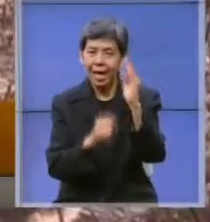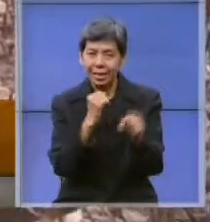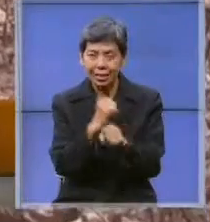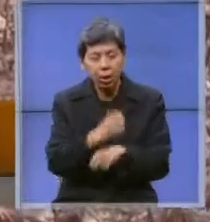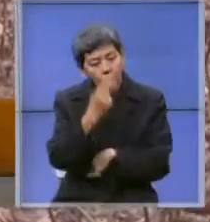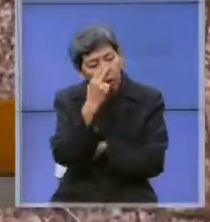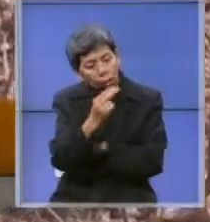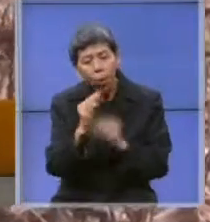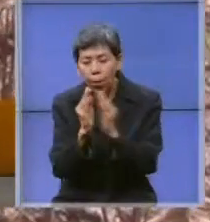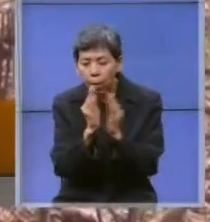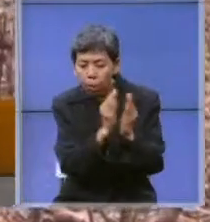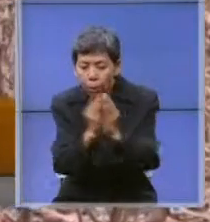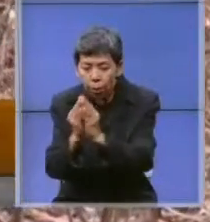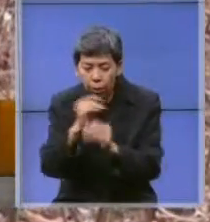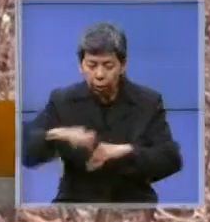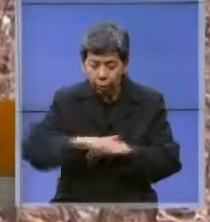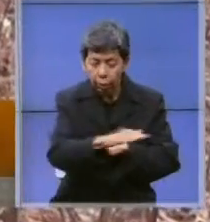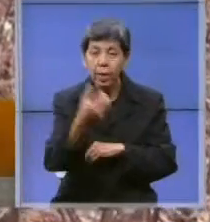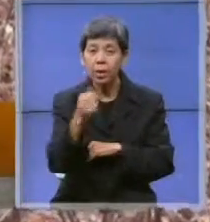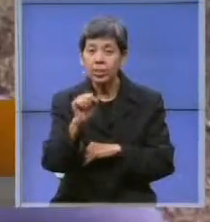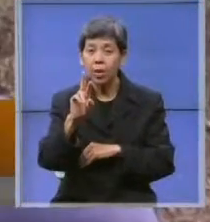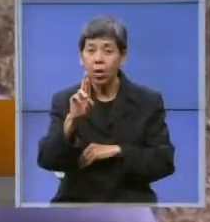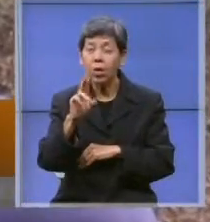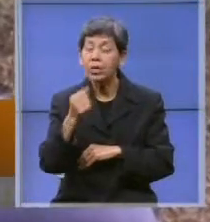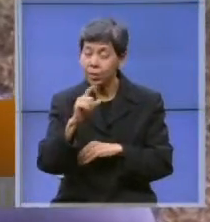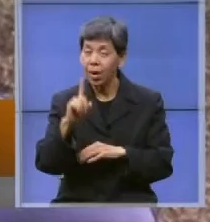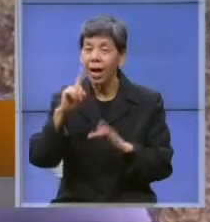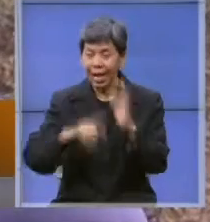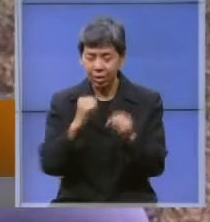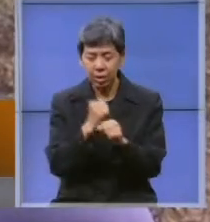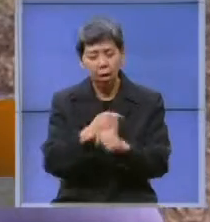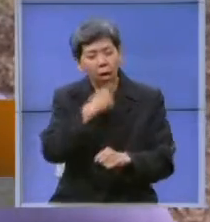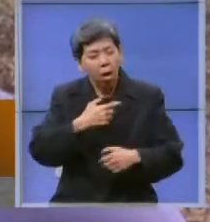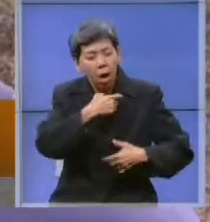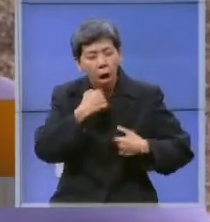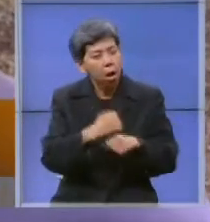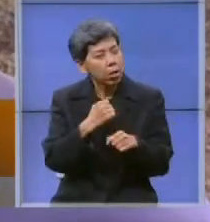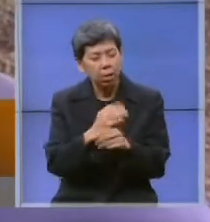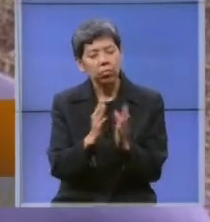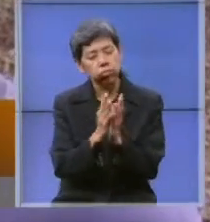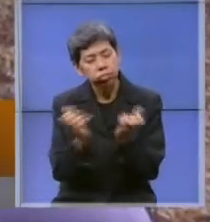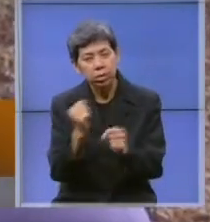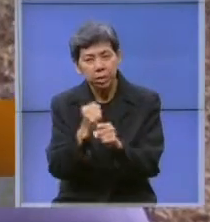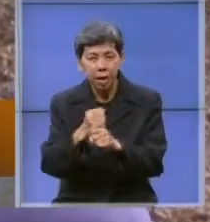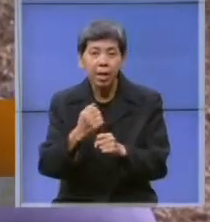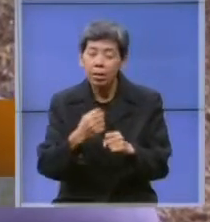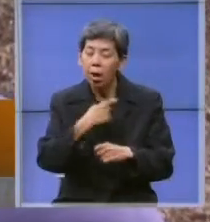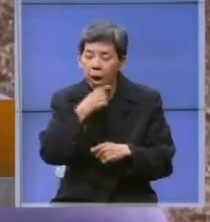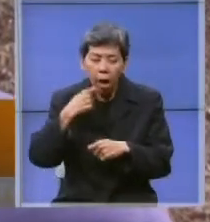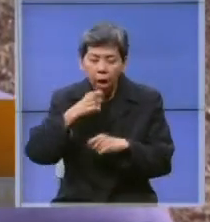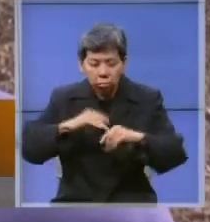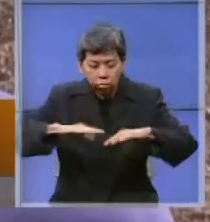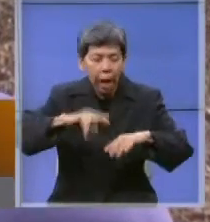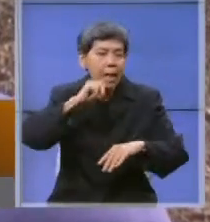ทุ่งนาบัวของตนเองเนื้อที่ประมาณ12ไร่ซึ่งขณะนี้กำลังถูกภัยแล้งคุกคามอย่างรุนแรงค่ะพื้นนาแห้งแตกจากการขาด